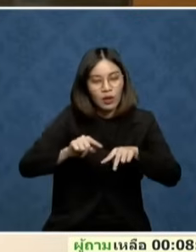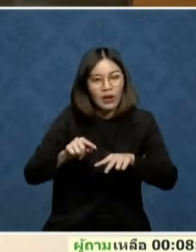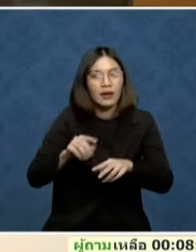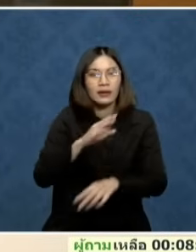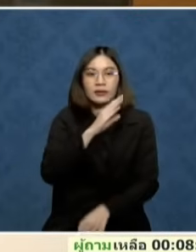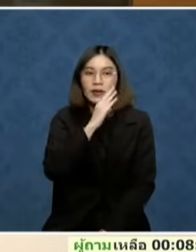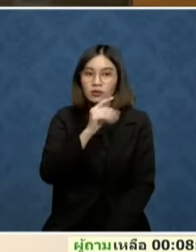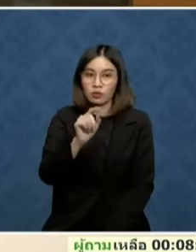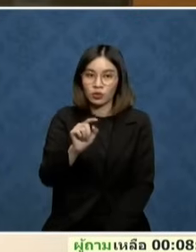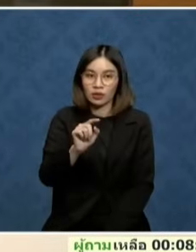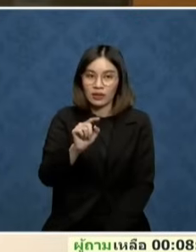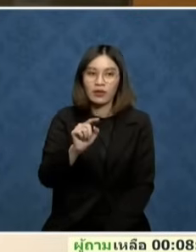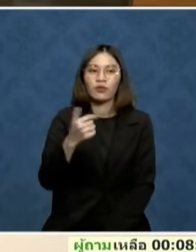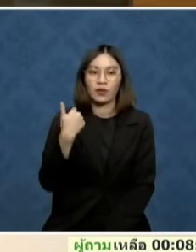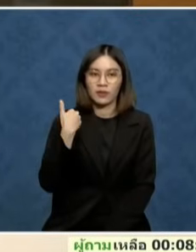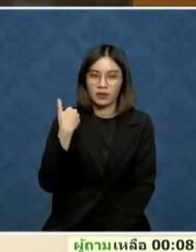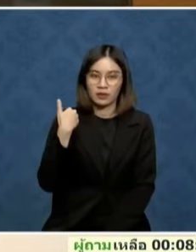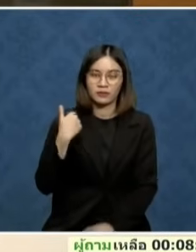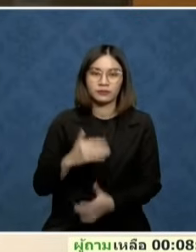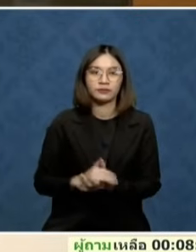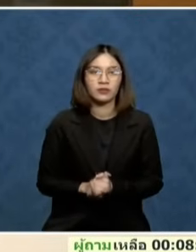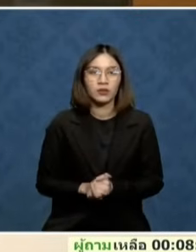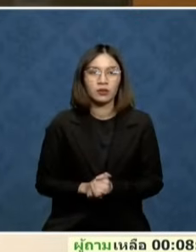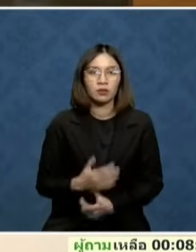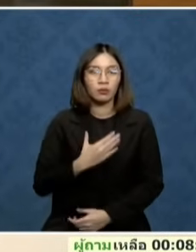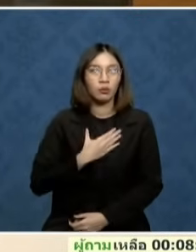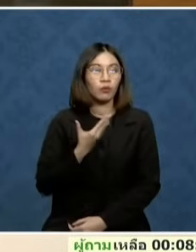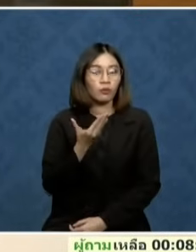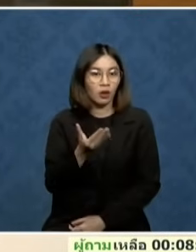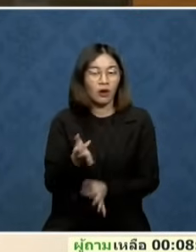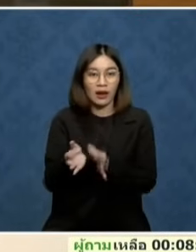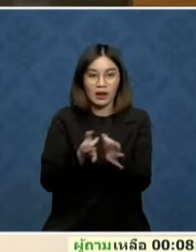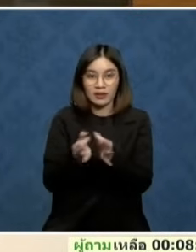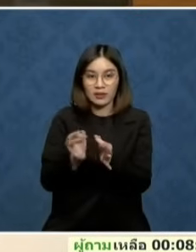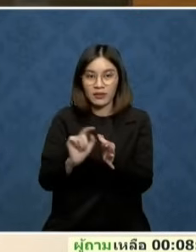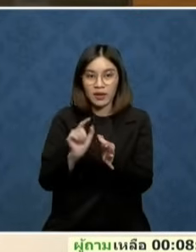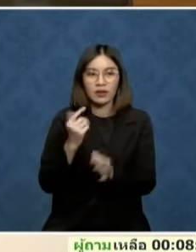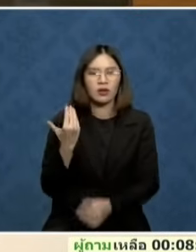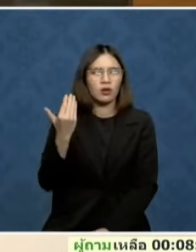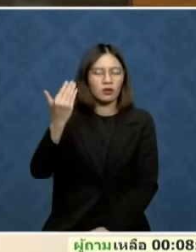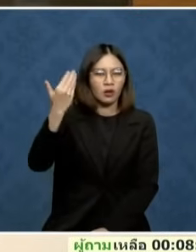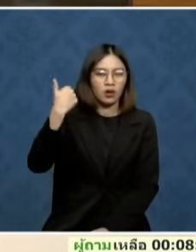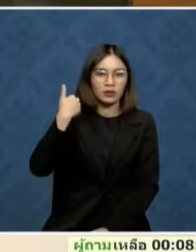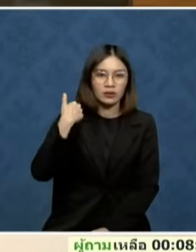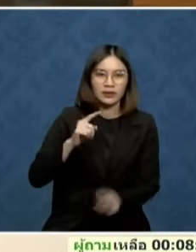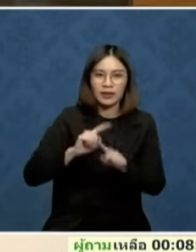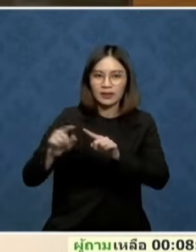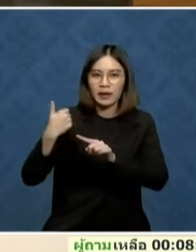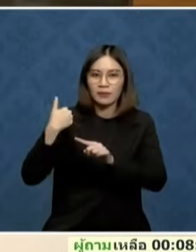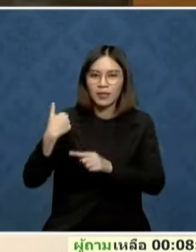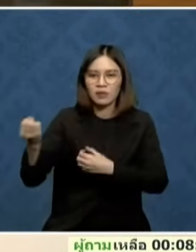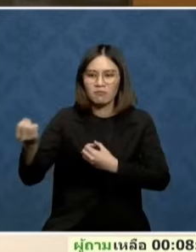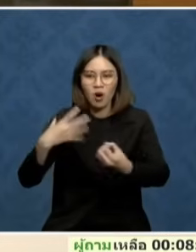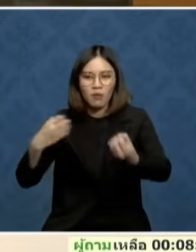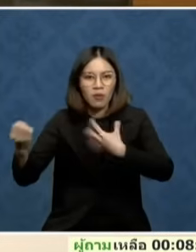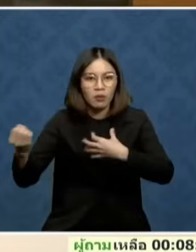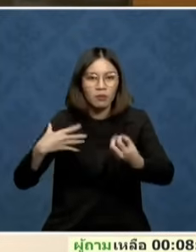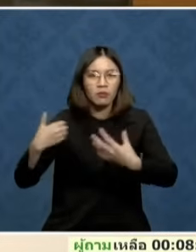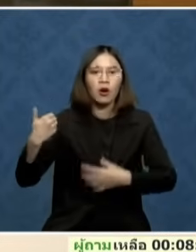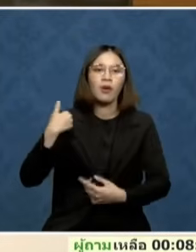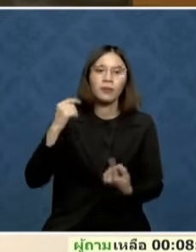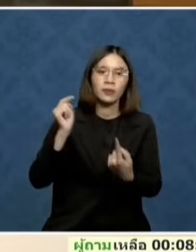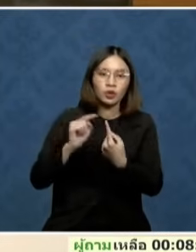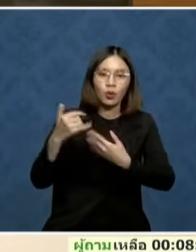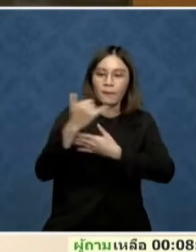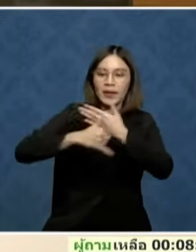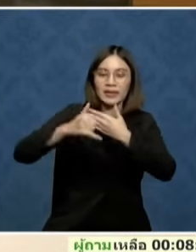ากมีนะครับผมขอเรียนว่าเคยมีหลายกรณีที่มีการร้องเรียนจาก